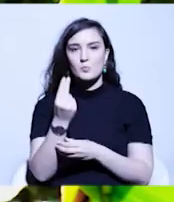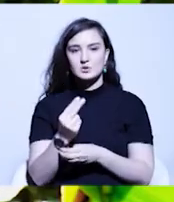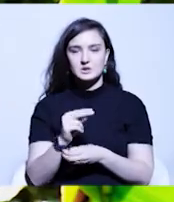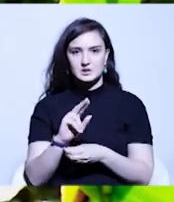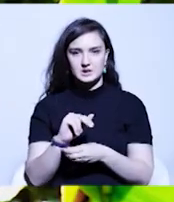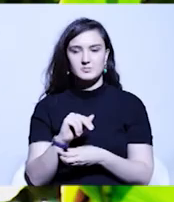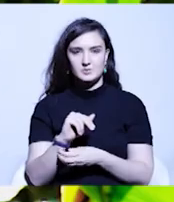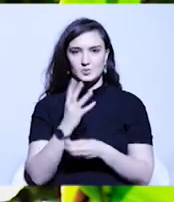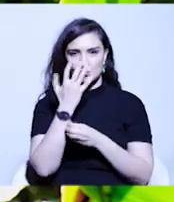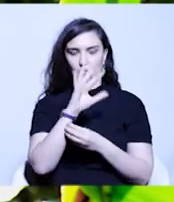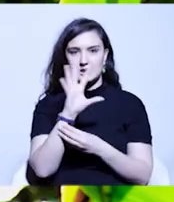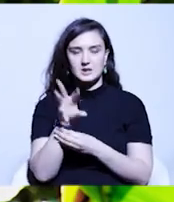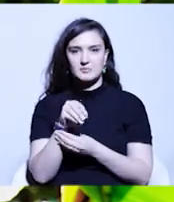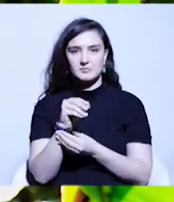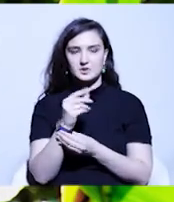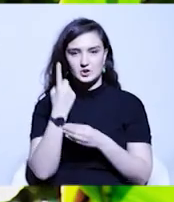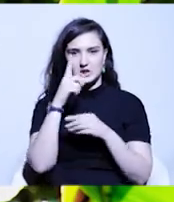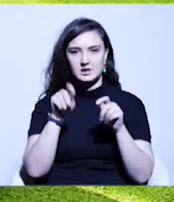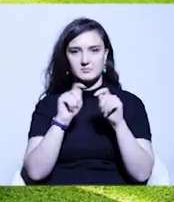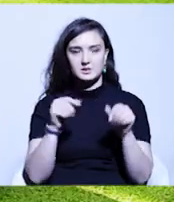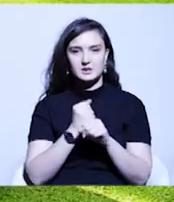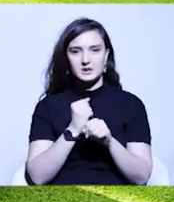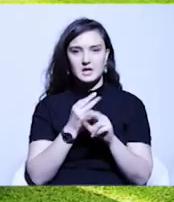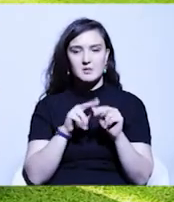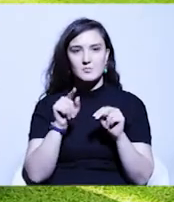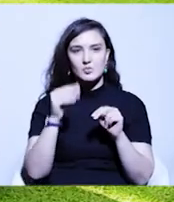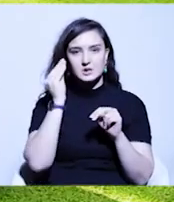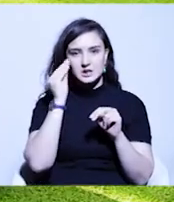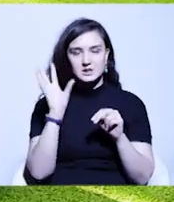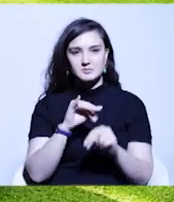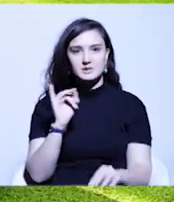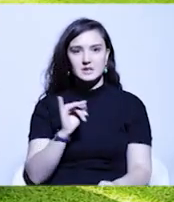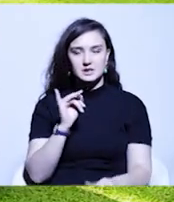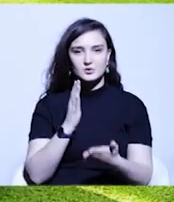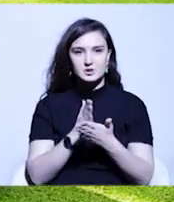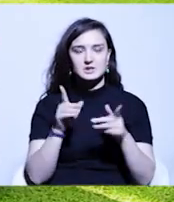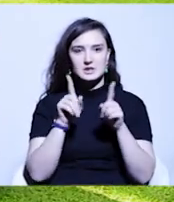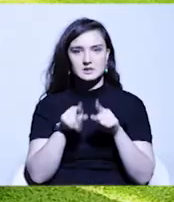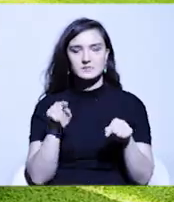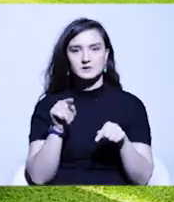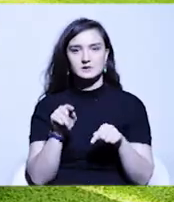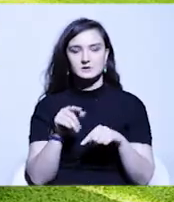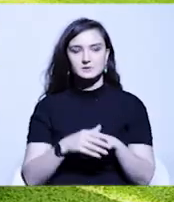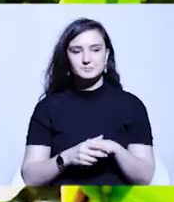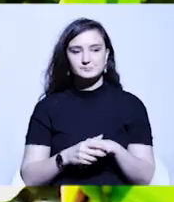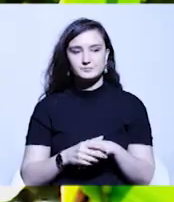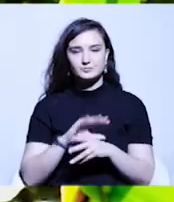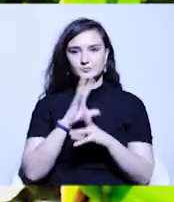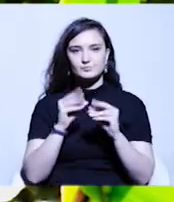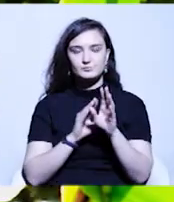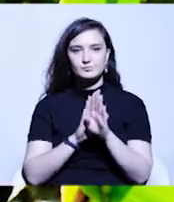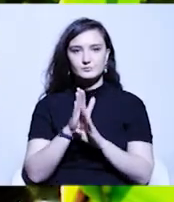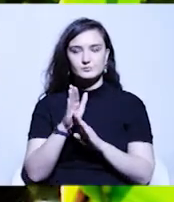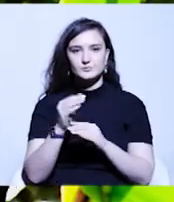კომპოზიციები და ფერწერული სურათები შეექმნა. ამ თვალსაზრისით საინტერესო ასევე სრულიად